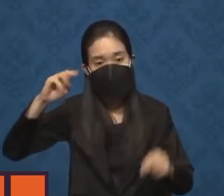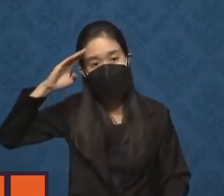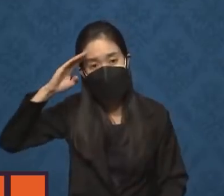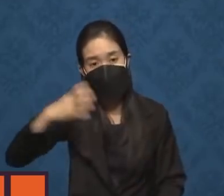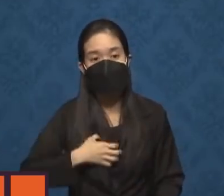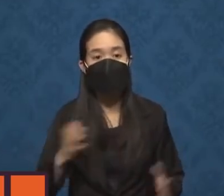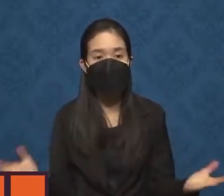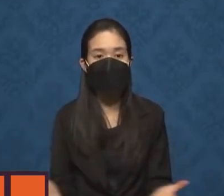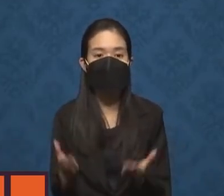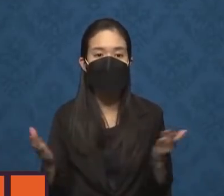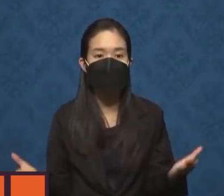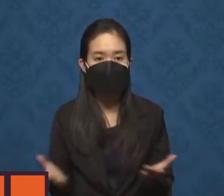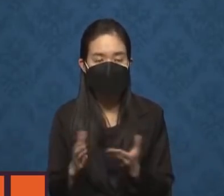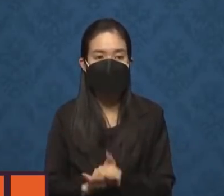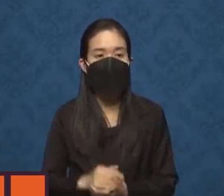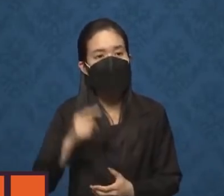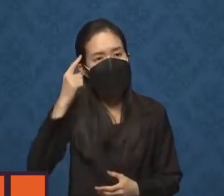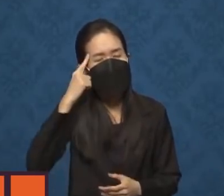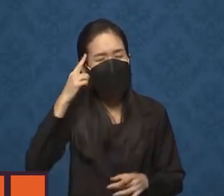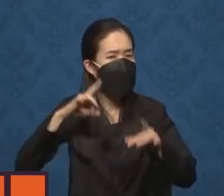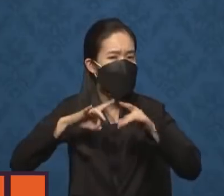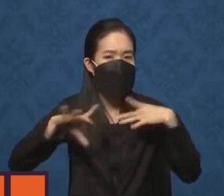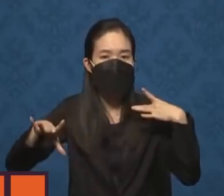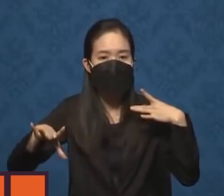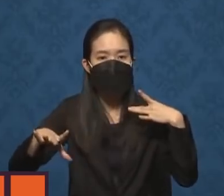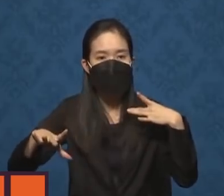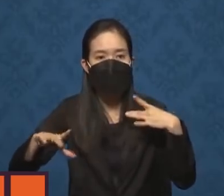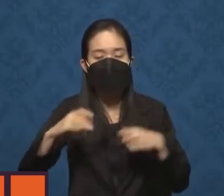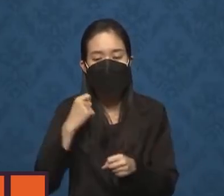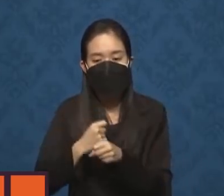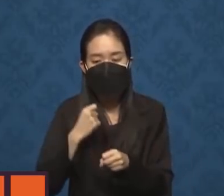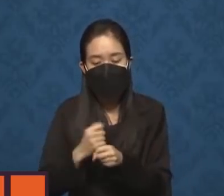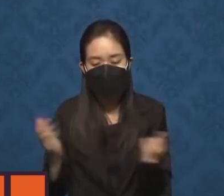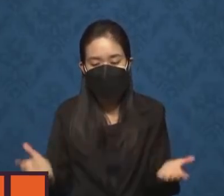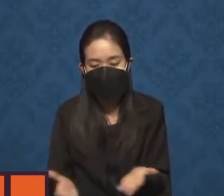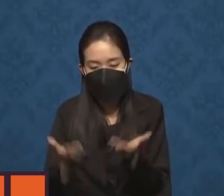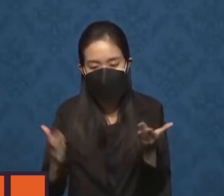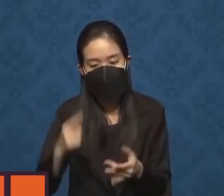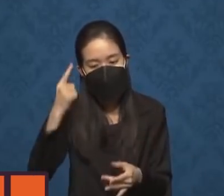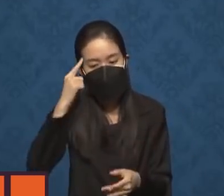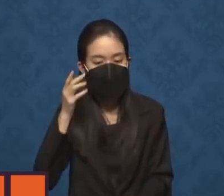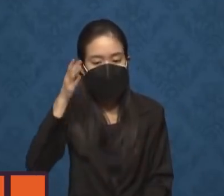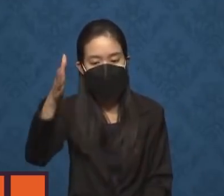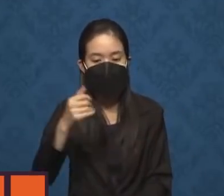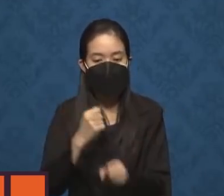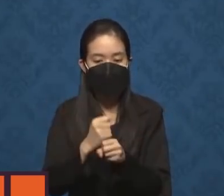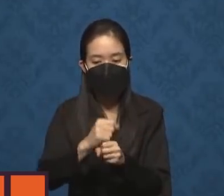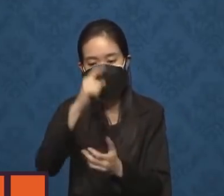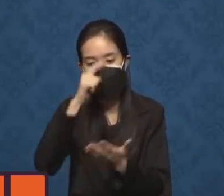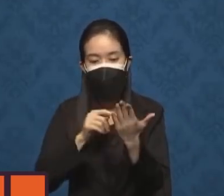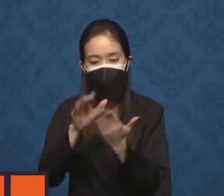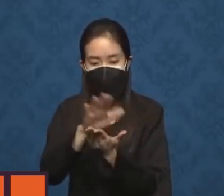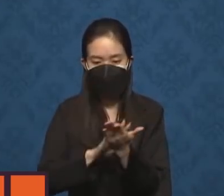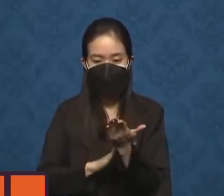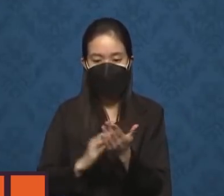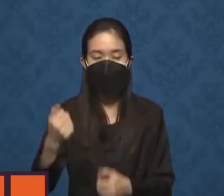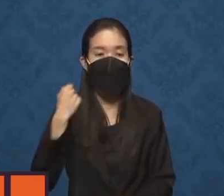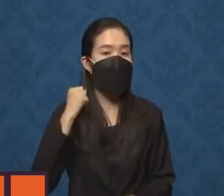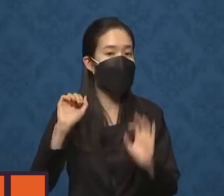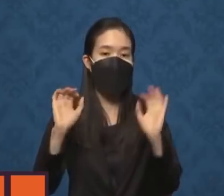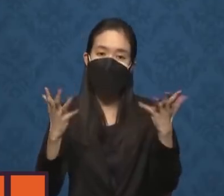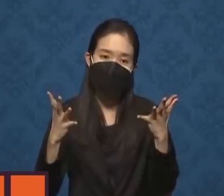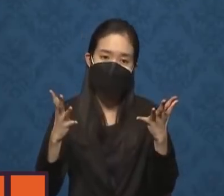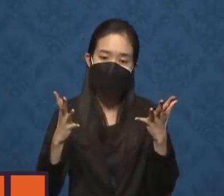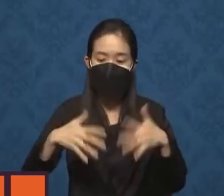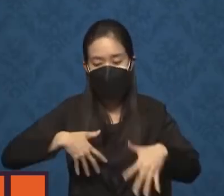ผลักดันมาตลอดมันไม่สอดคล้องกับการพัฒนาที่ยั่งยืนค่ะมันไม่สอดคล้องกับการพัฒนาที่เห็นหัว